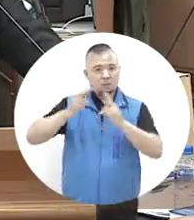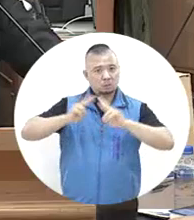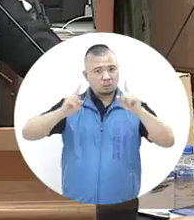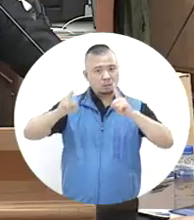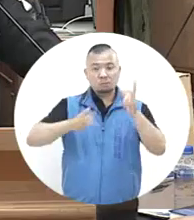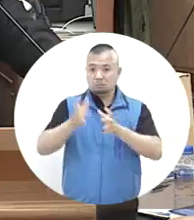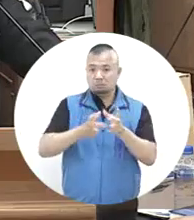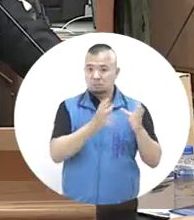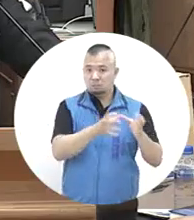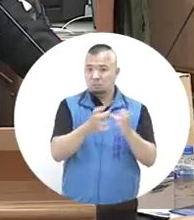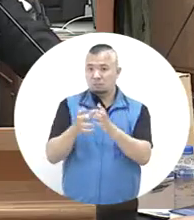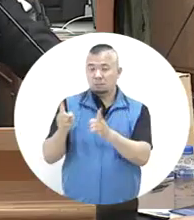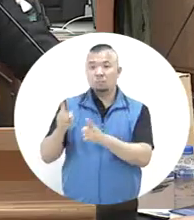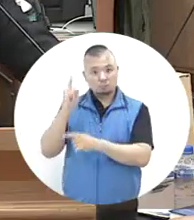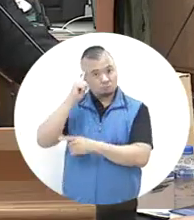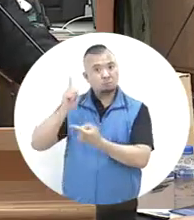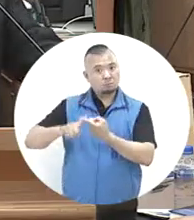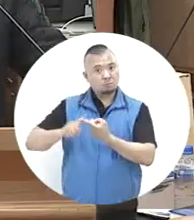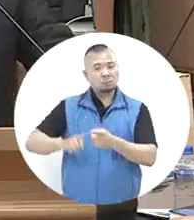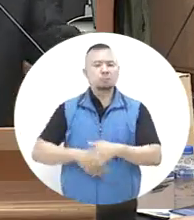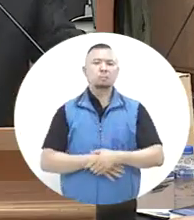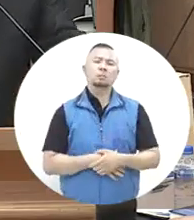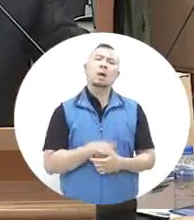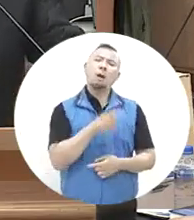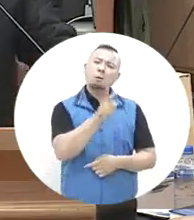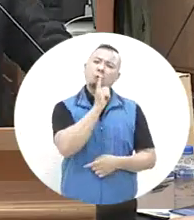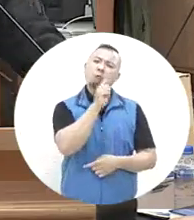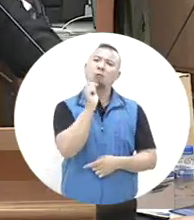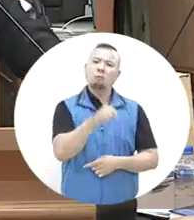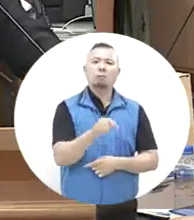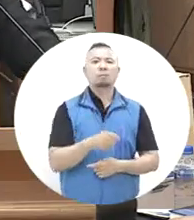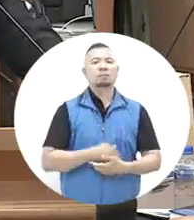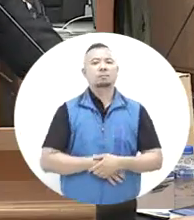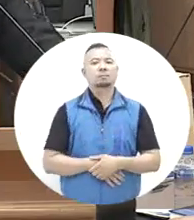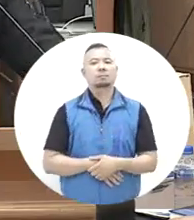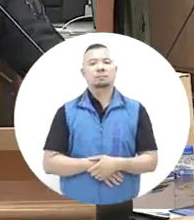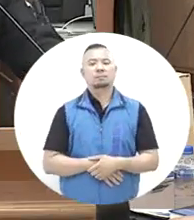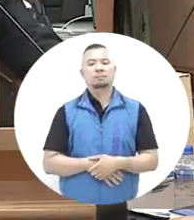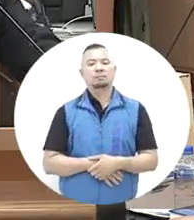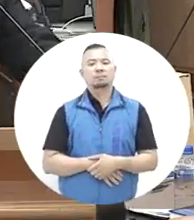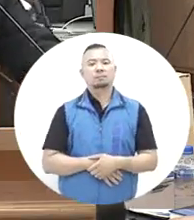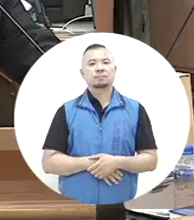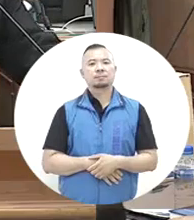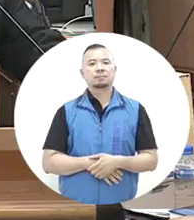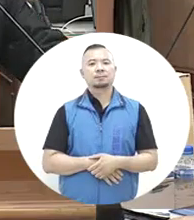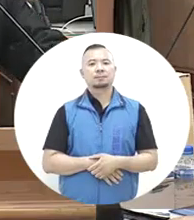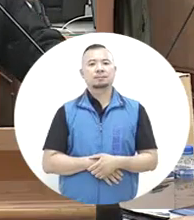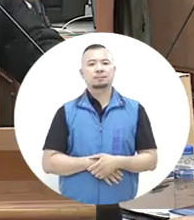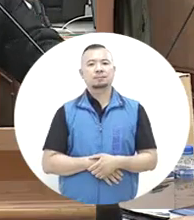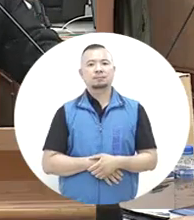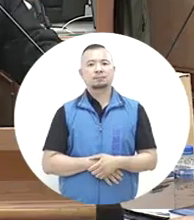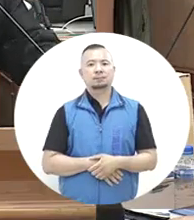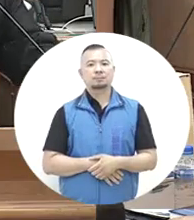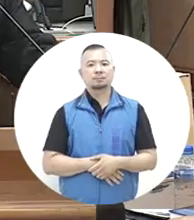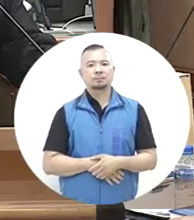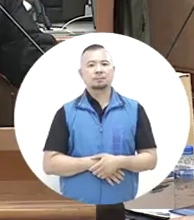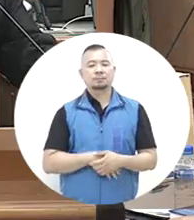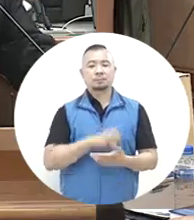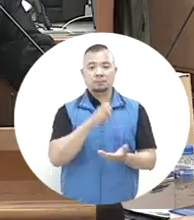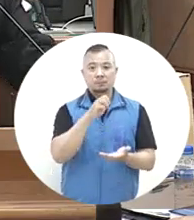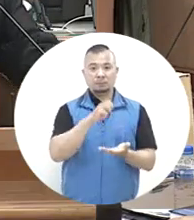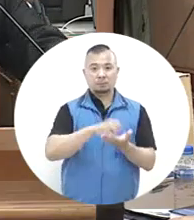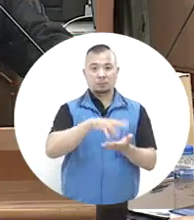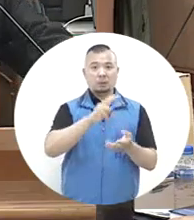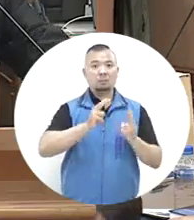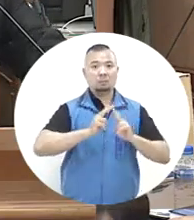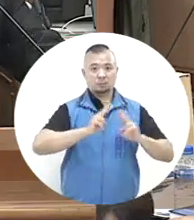一线市是一核电厂，我这样来说了哈，我们现在在整个核电的发展的过程